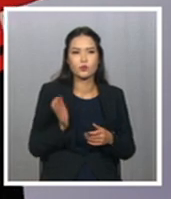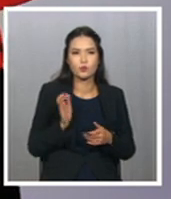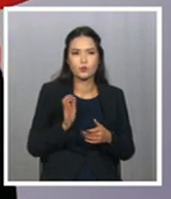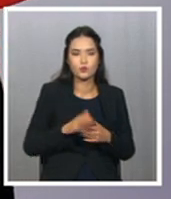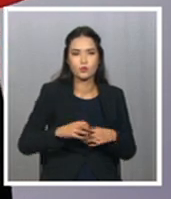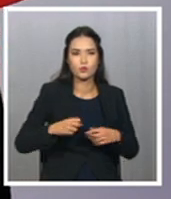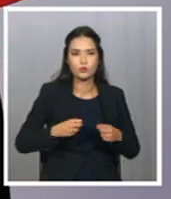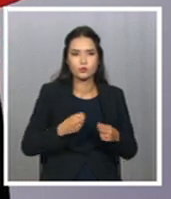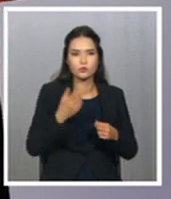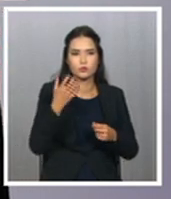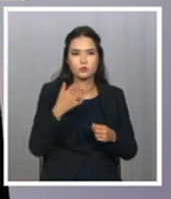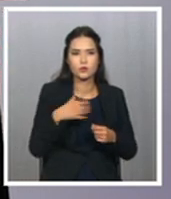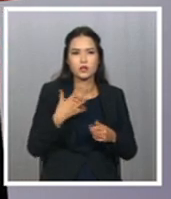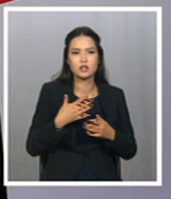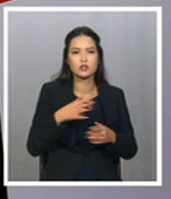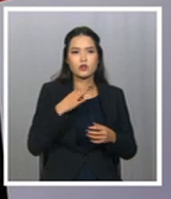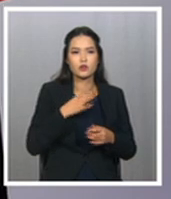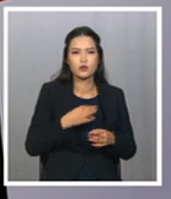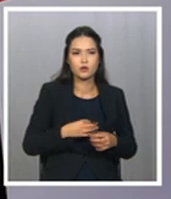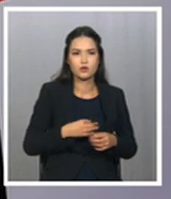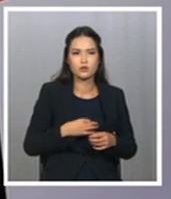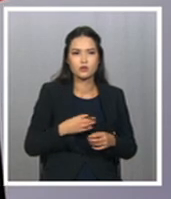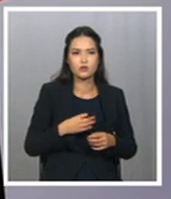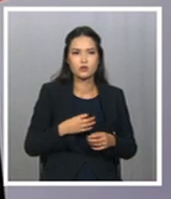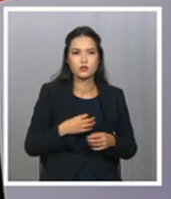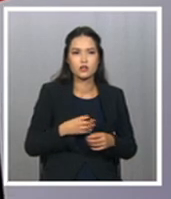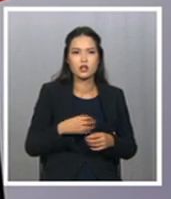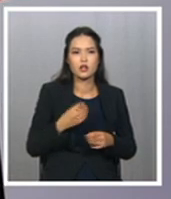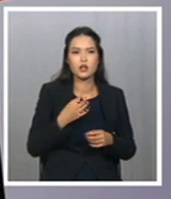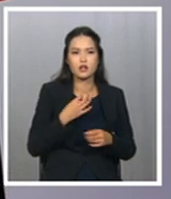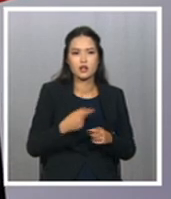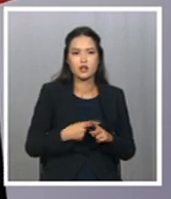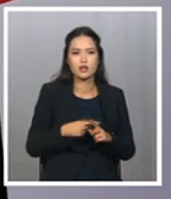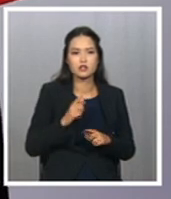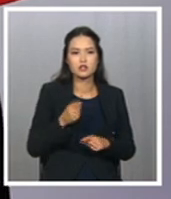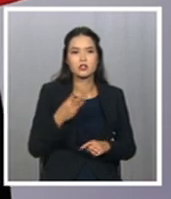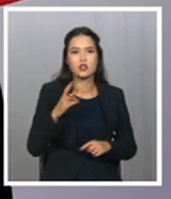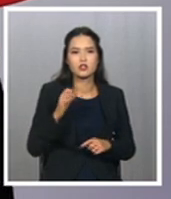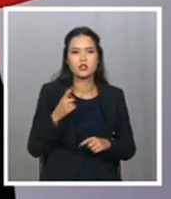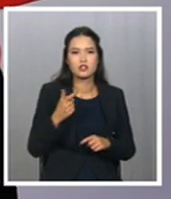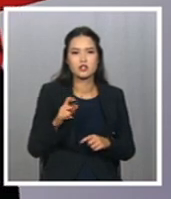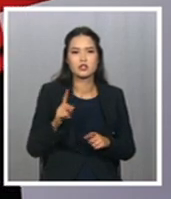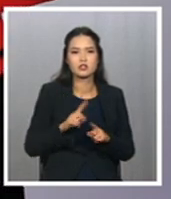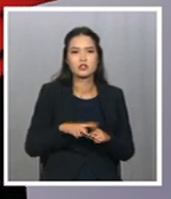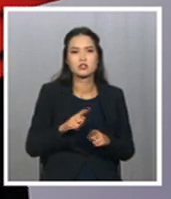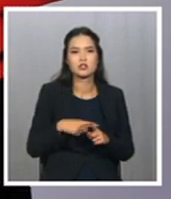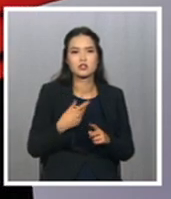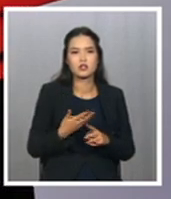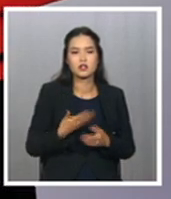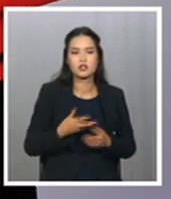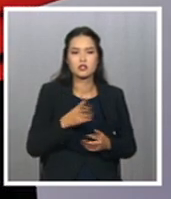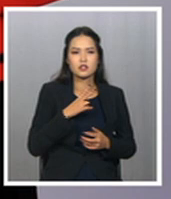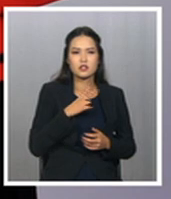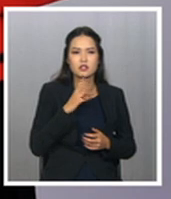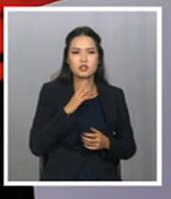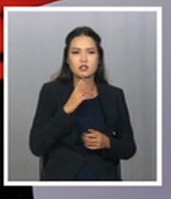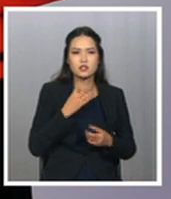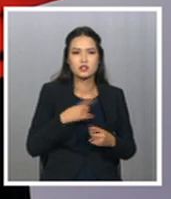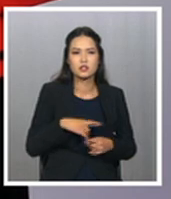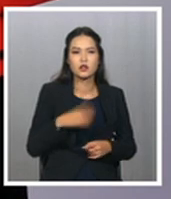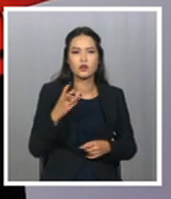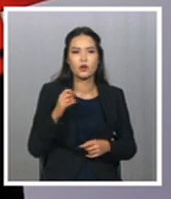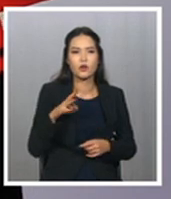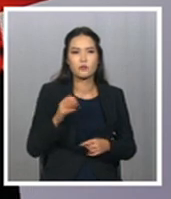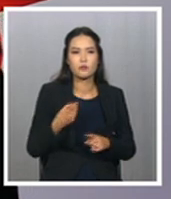де ол туса, аттарын Шыңғыс қағанның атымен атайық, ал қыз туса, Шолпан деп атайық